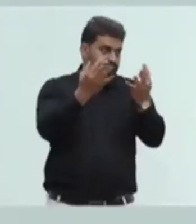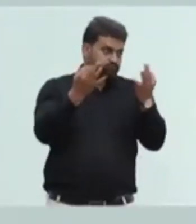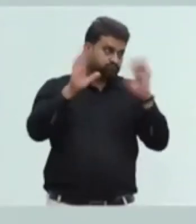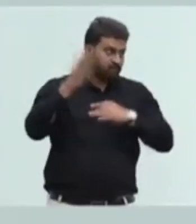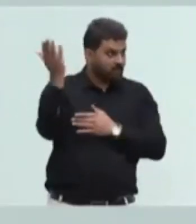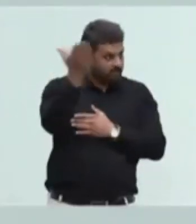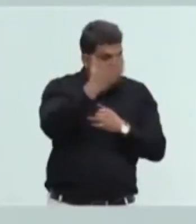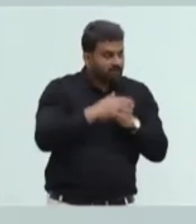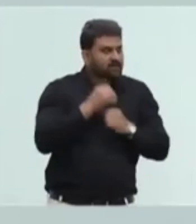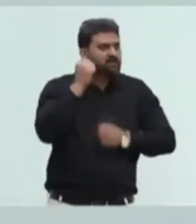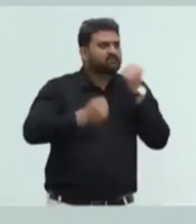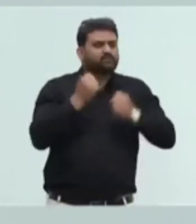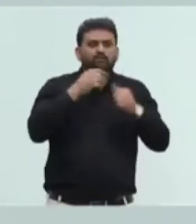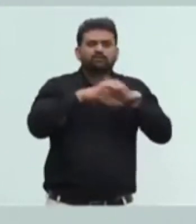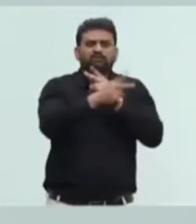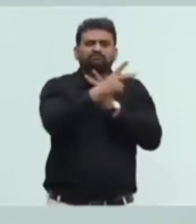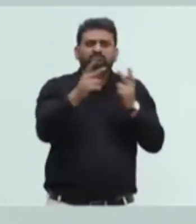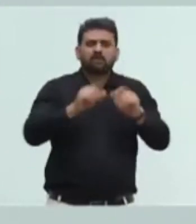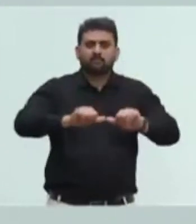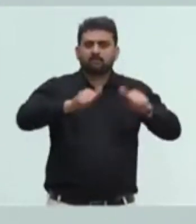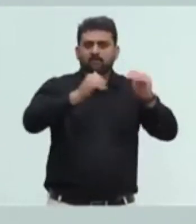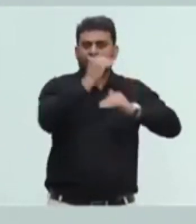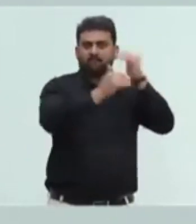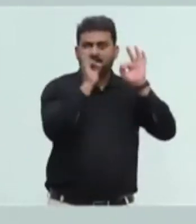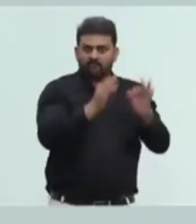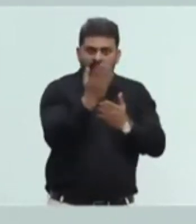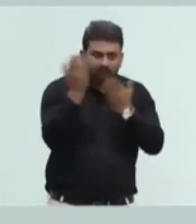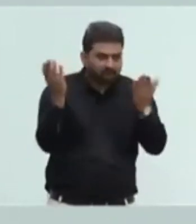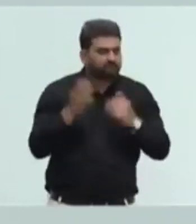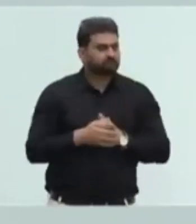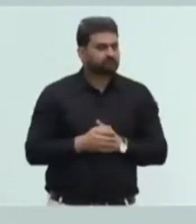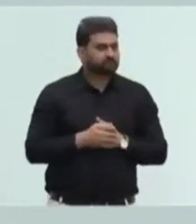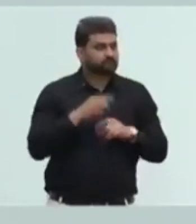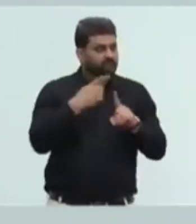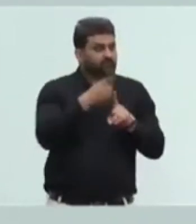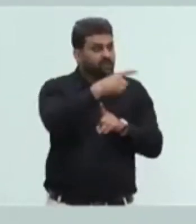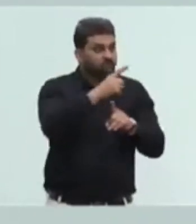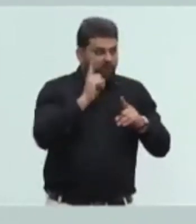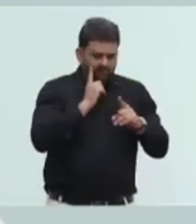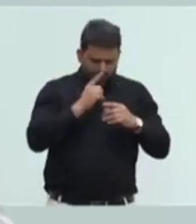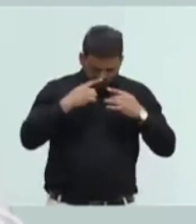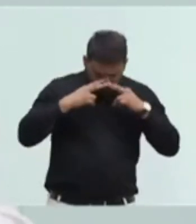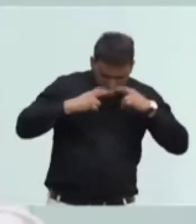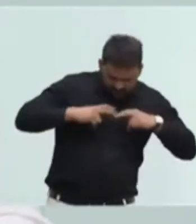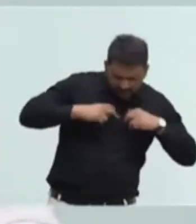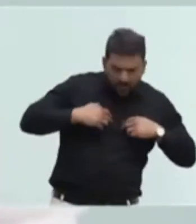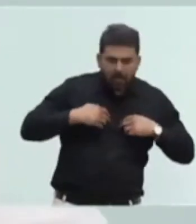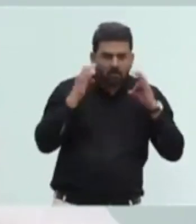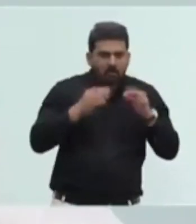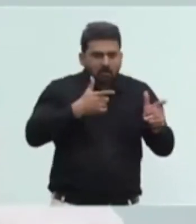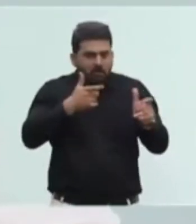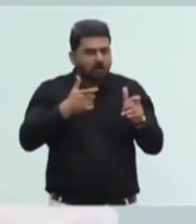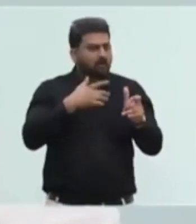कई खेल प्रतिभाओं को आगे लाने में मदद मिली है यदि आपने अपने सामर्थ्य को पहचाना लेकिन